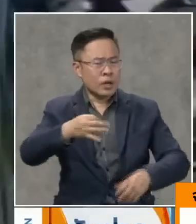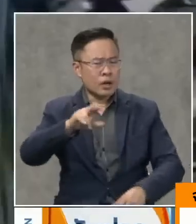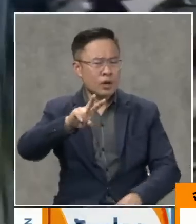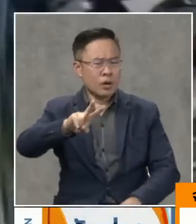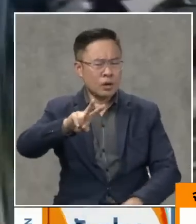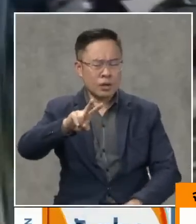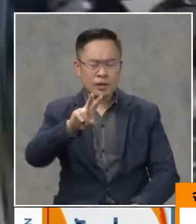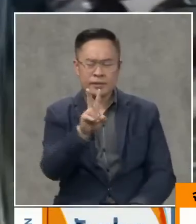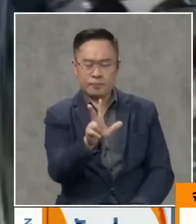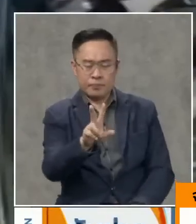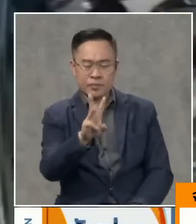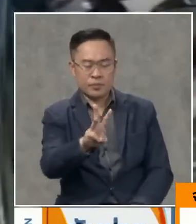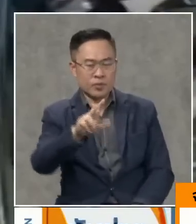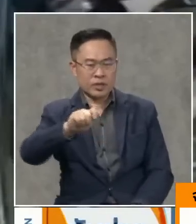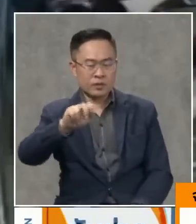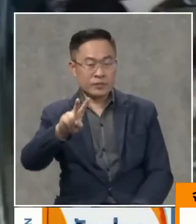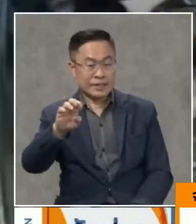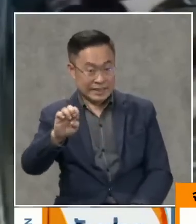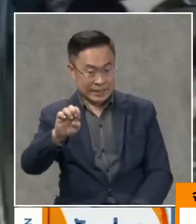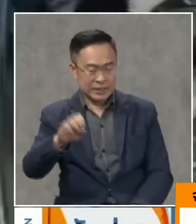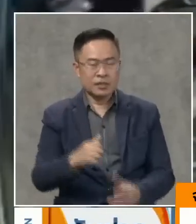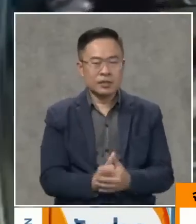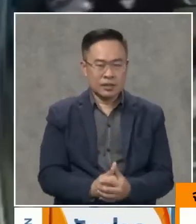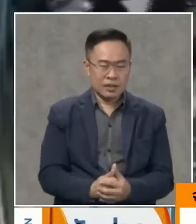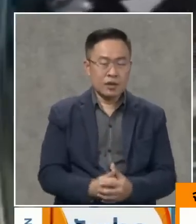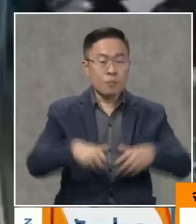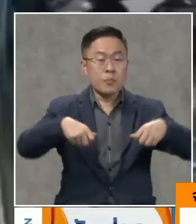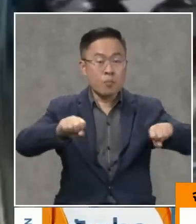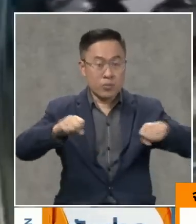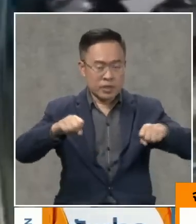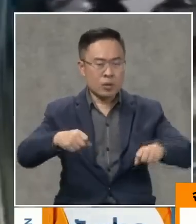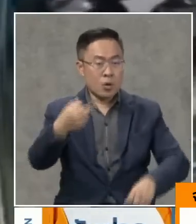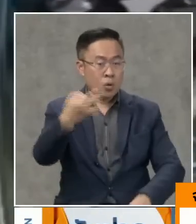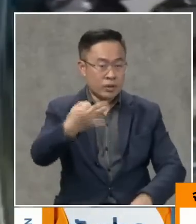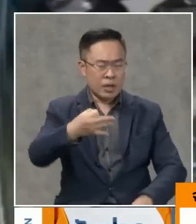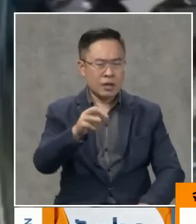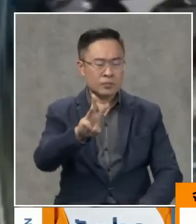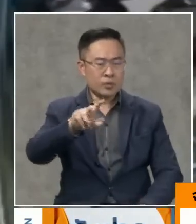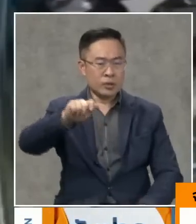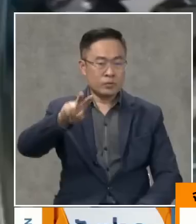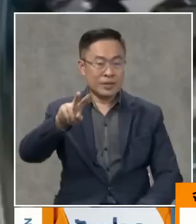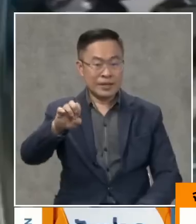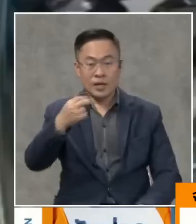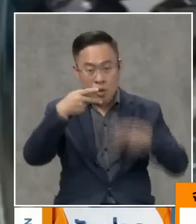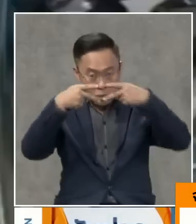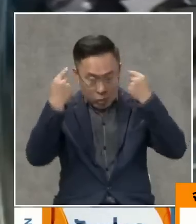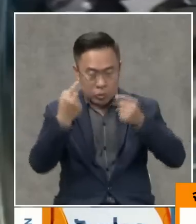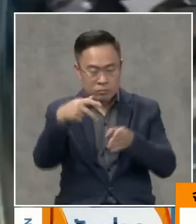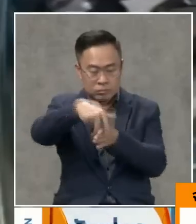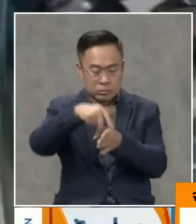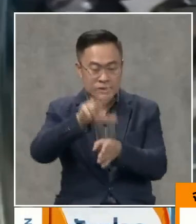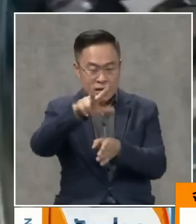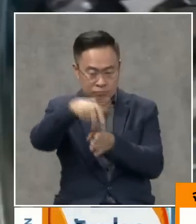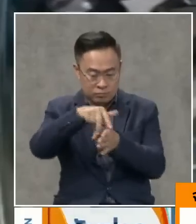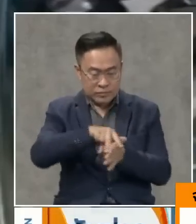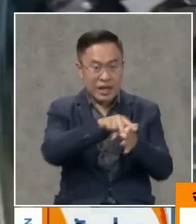ไปเปิดกล้องวงจรปิดดูปรากฏว่าโอ้โหโจรมันแสบมากัน3คนขี่รถจักรยานยนต์ปิดบังใบหน้ามาแล้วก็ก่อเหตุขโมยร